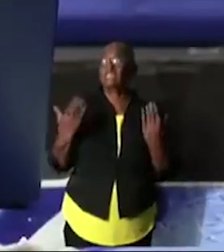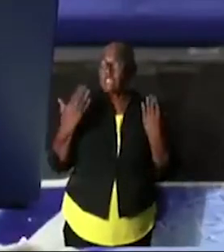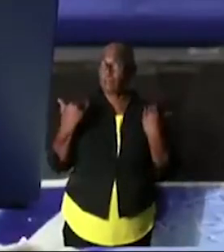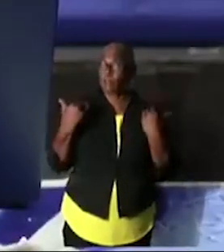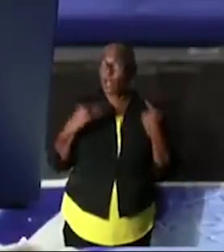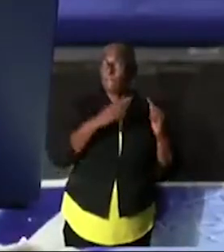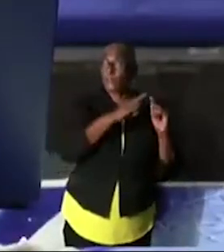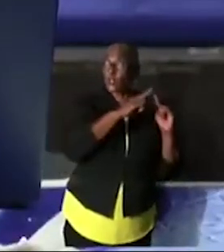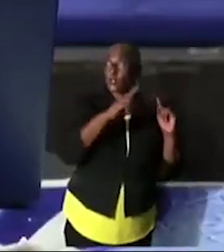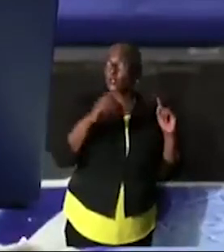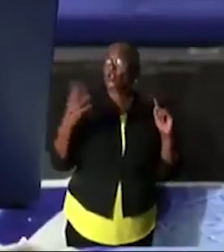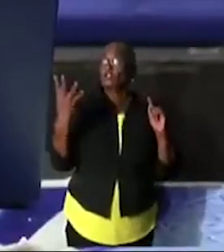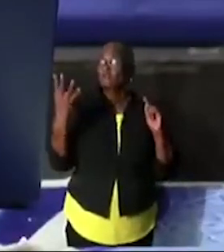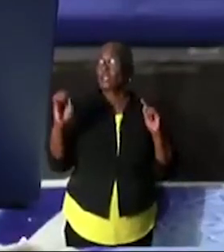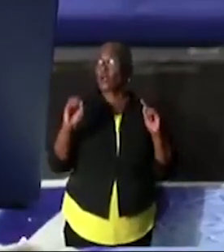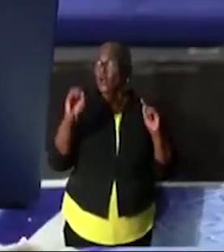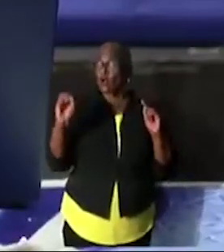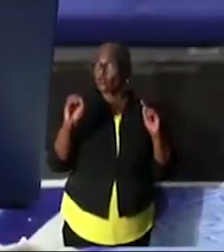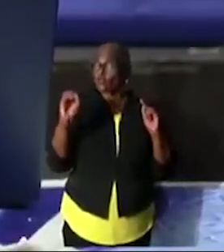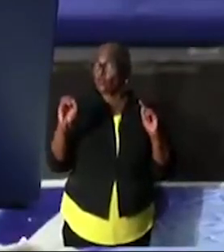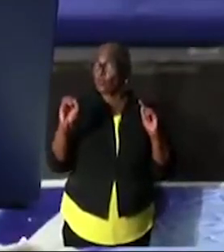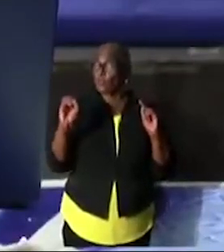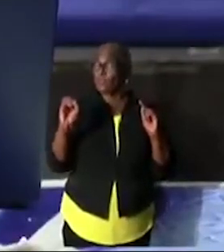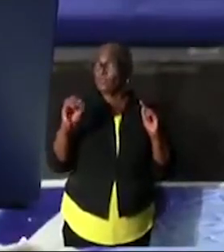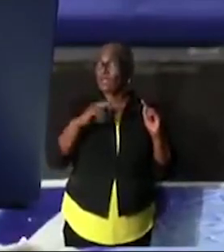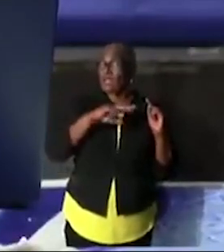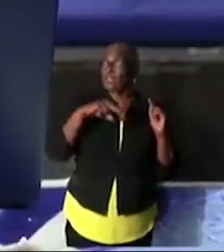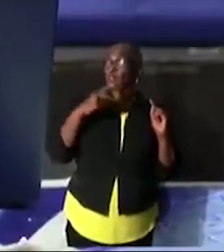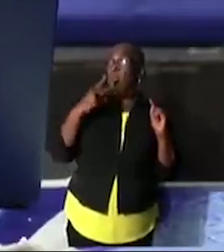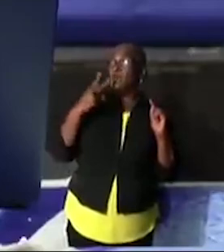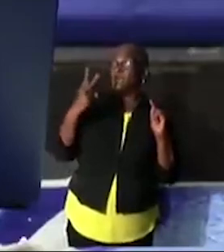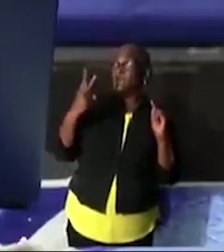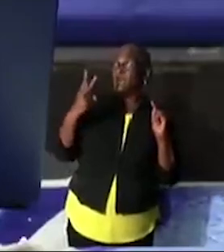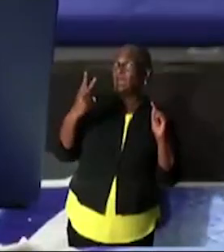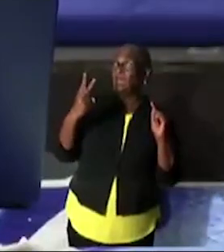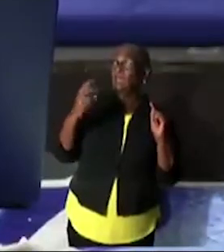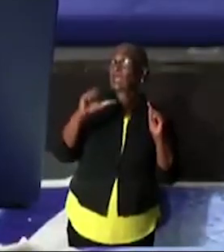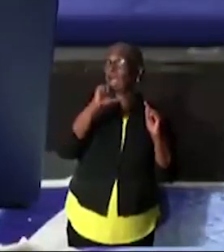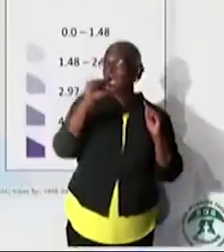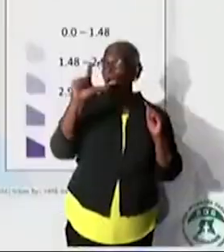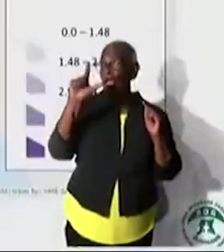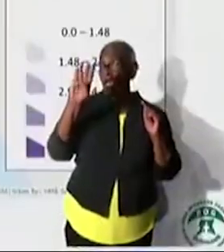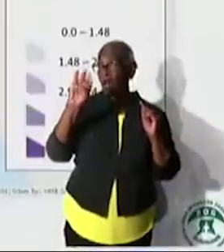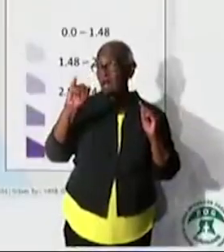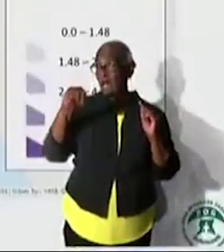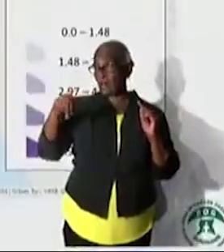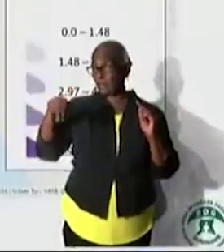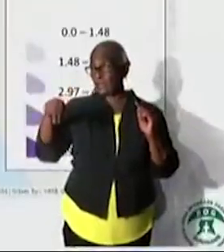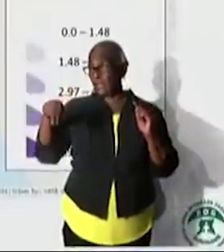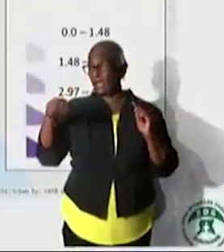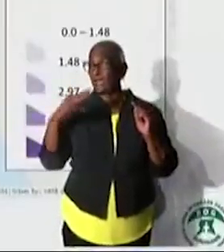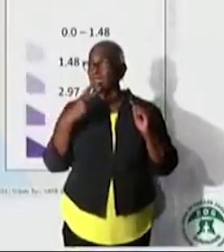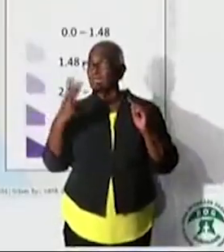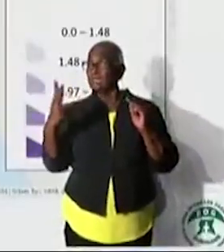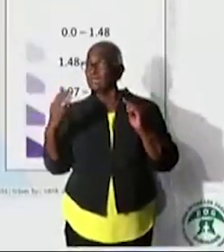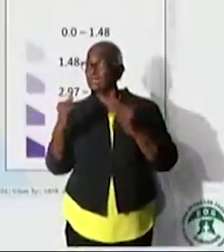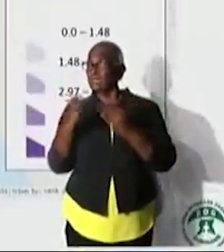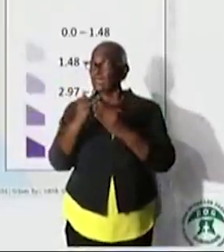oktober. Wat opvalt hierbij is dat we eigenlijk als we kijken in het oosten, Mongo Albina, zien we dat we in de laatste